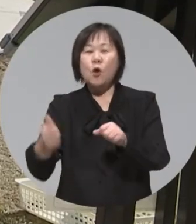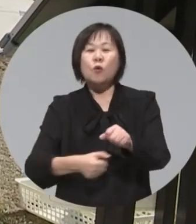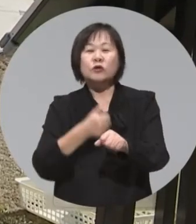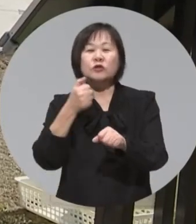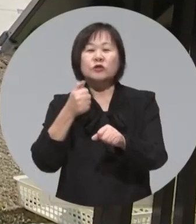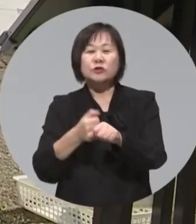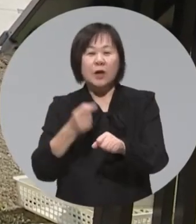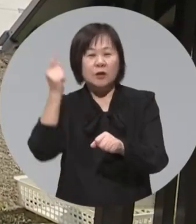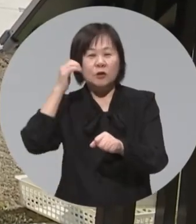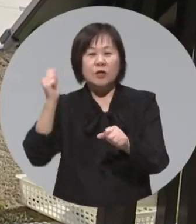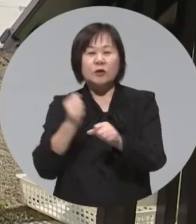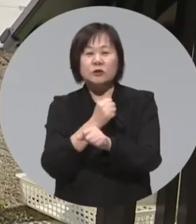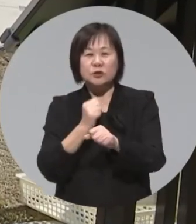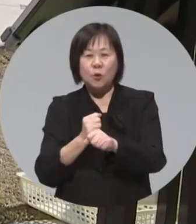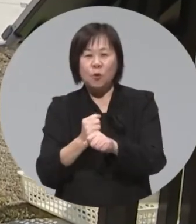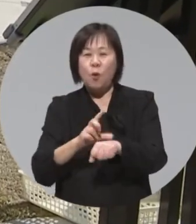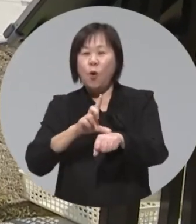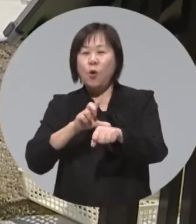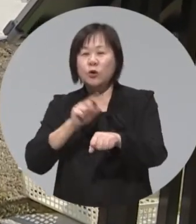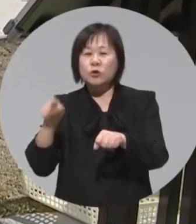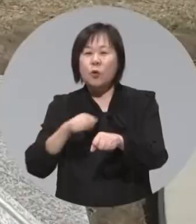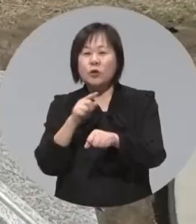念事業、時の広場です。